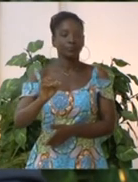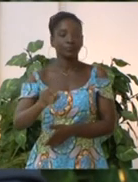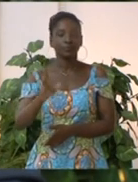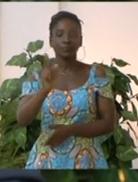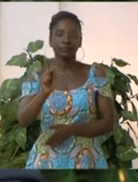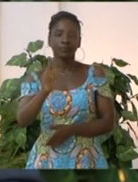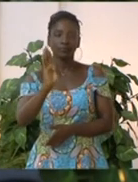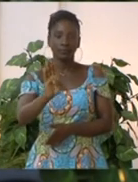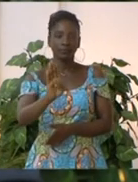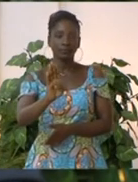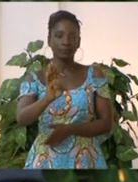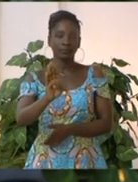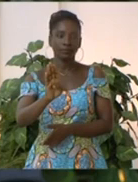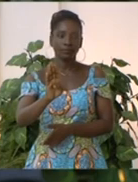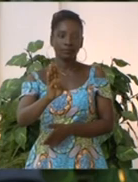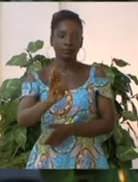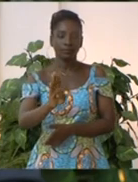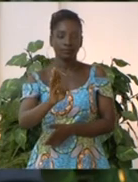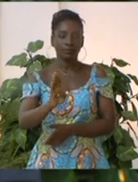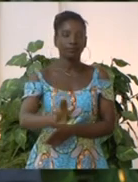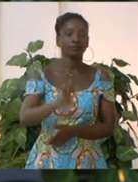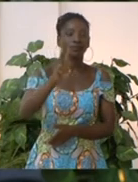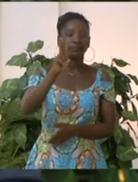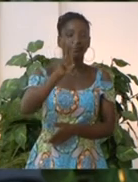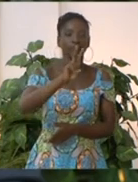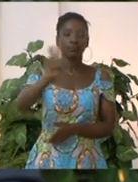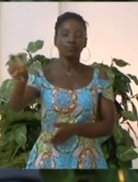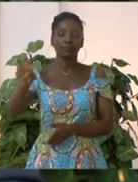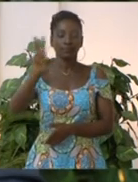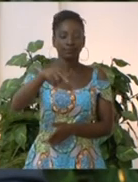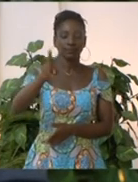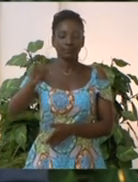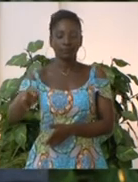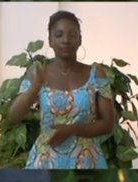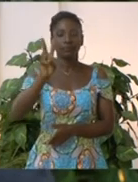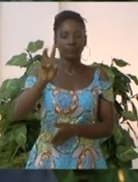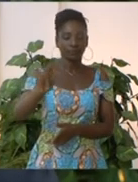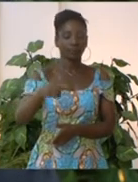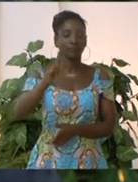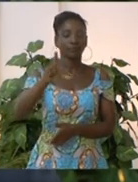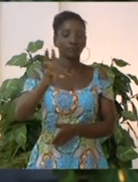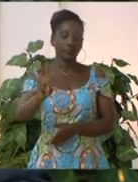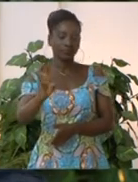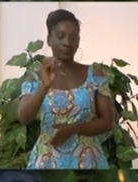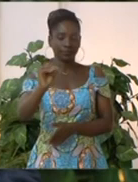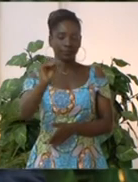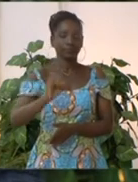kouadio konan bertin des sceaux 22 soit 2,26 pour ça